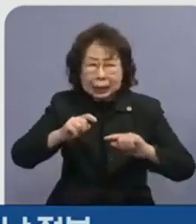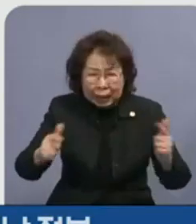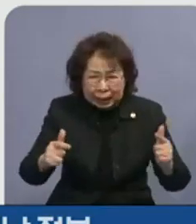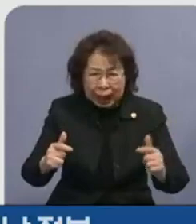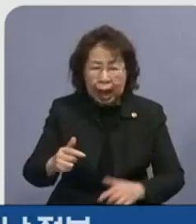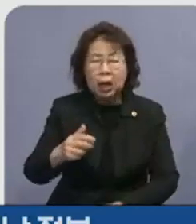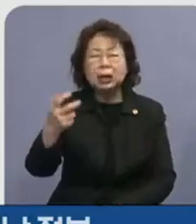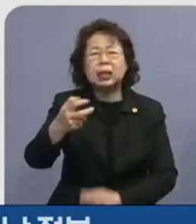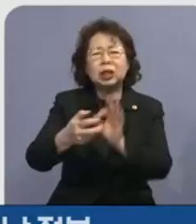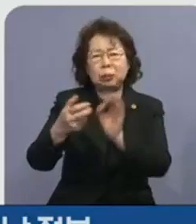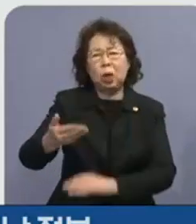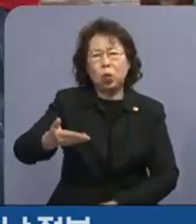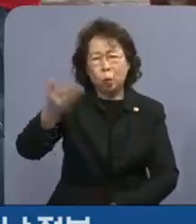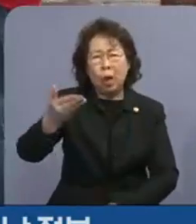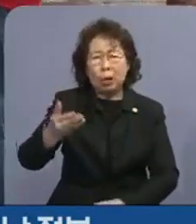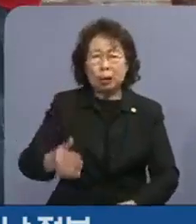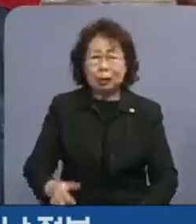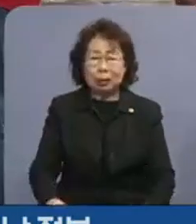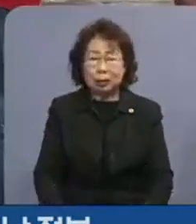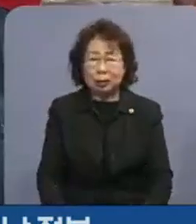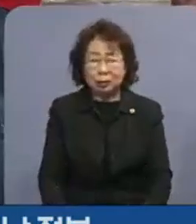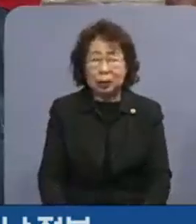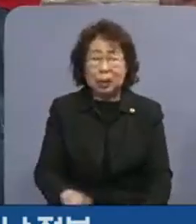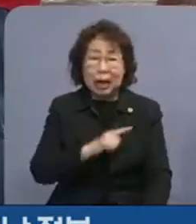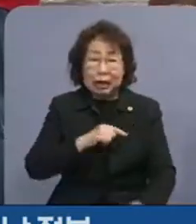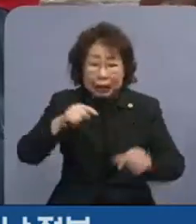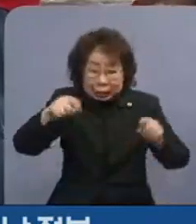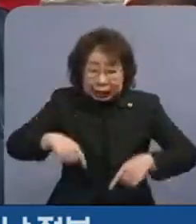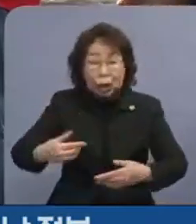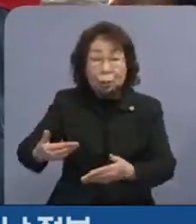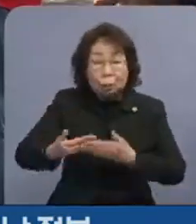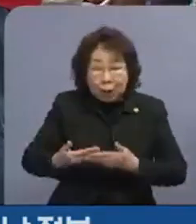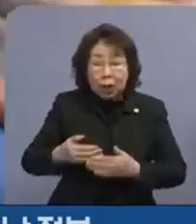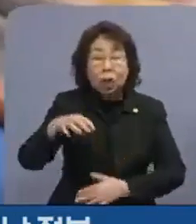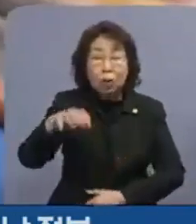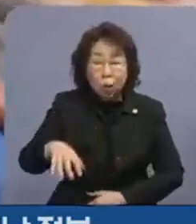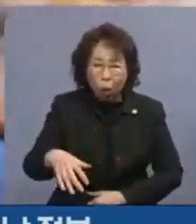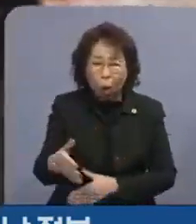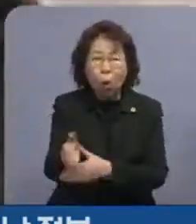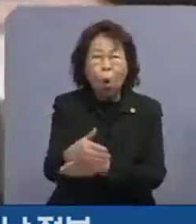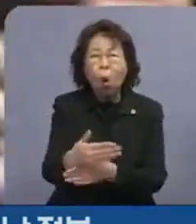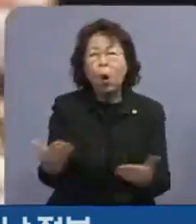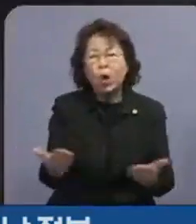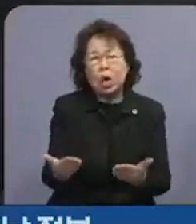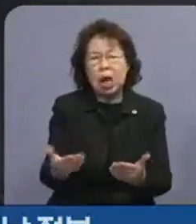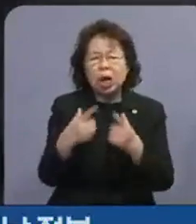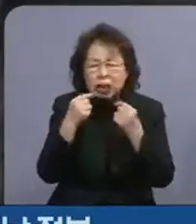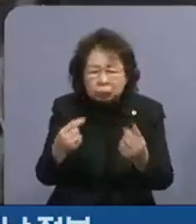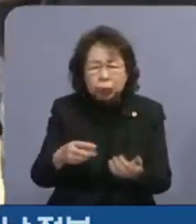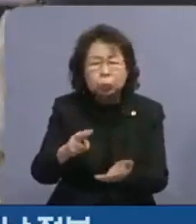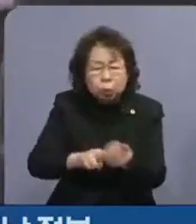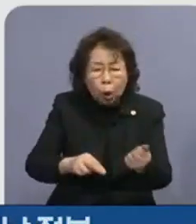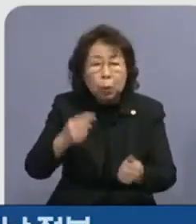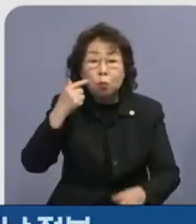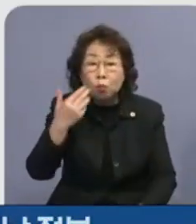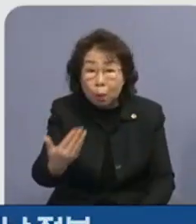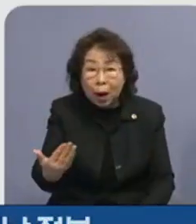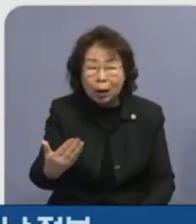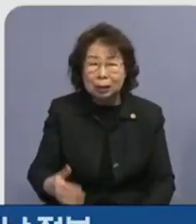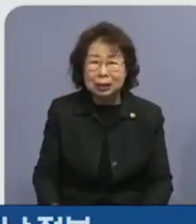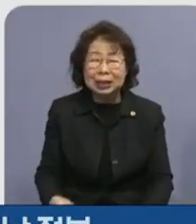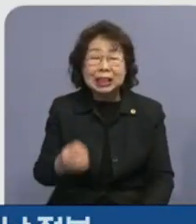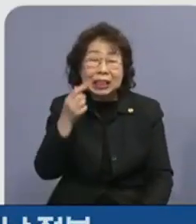답이 70%에 육박합니다 가장 직접적인 역량을 받을 것으로 우려되는 수산식품 소비에 대해 물었습니다